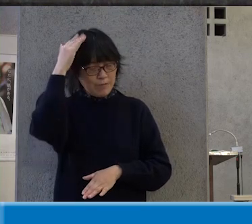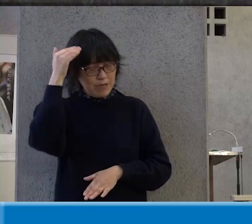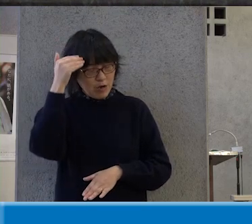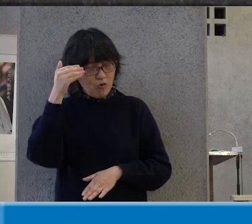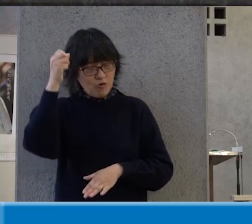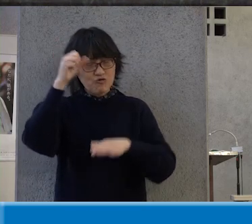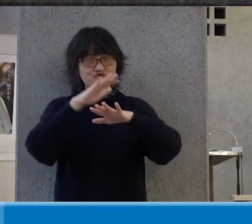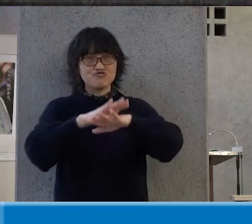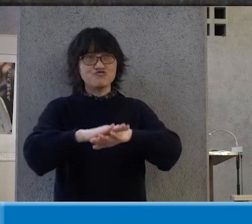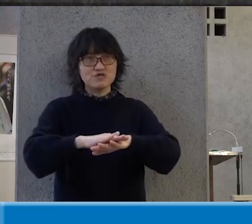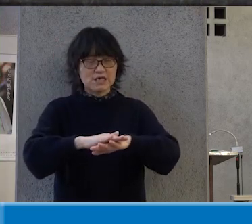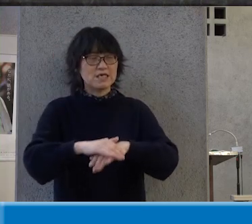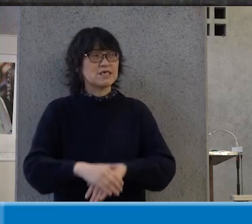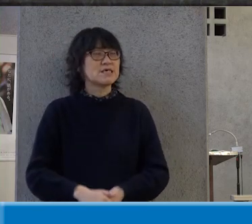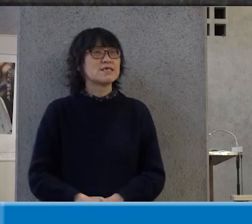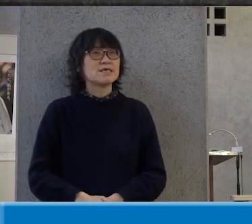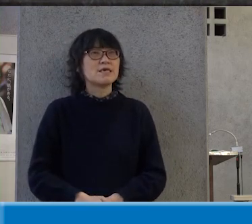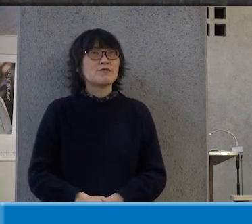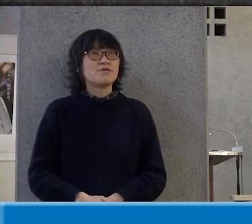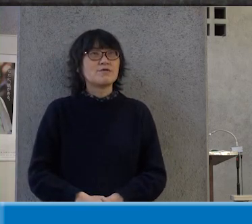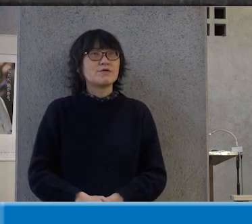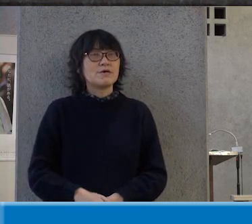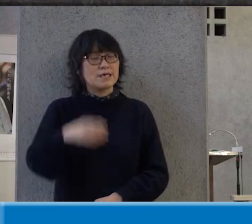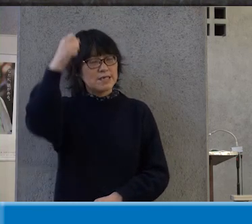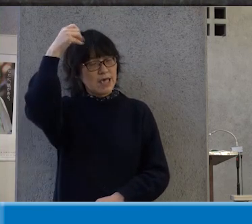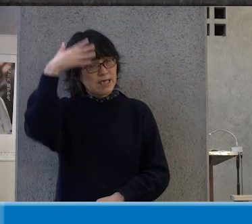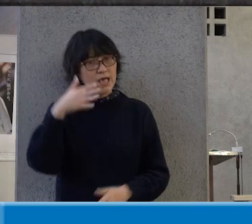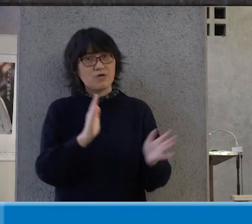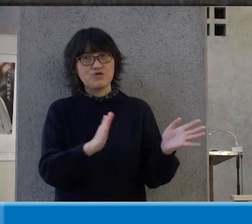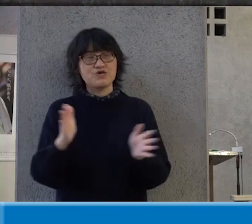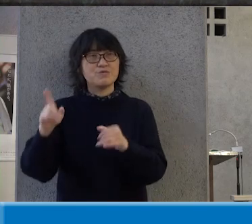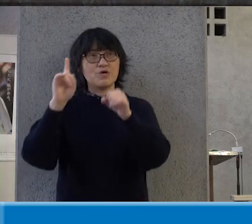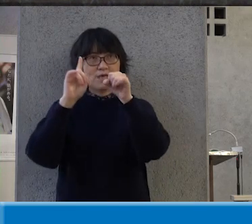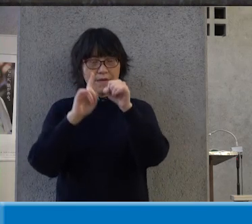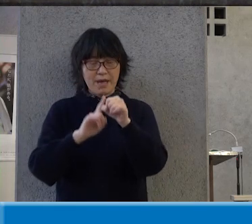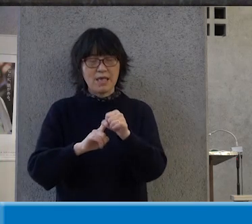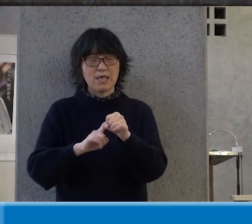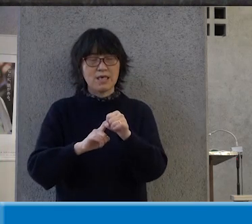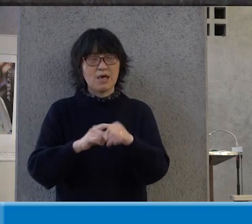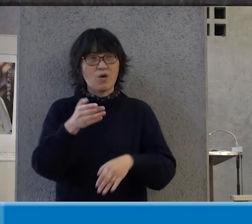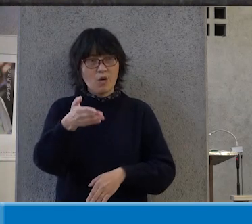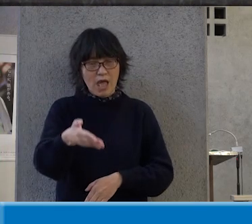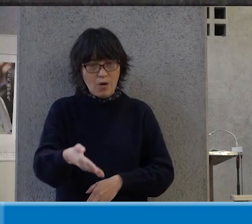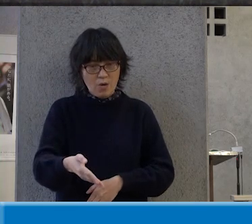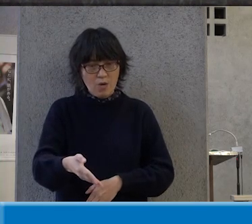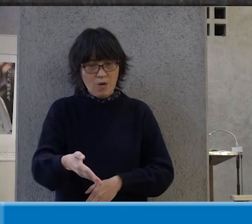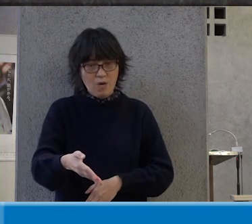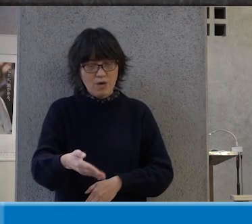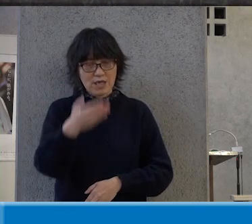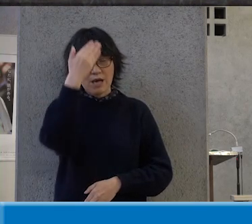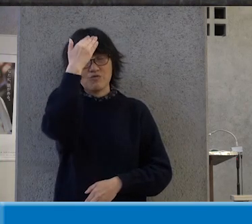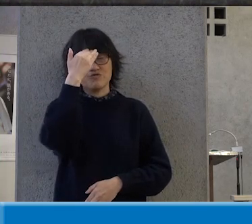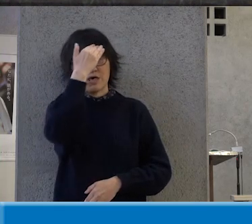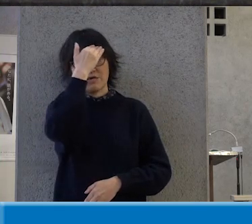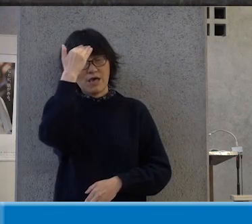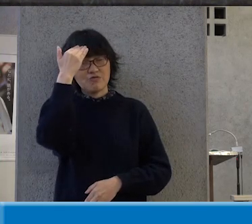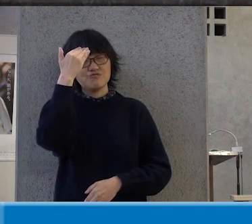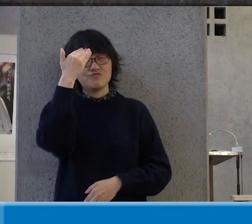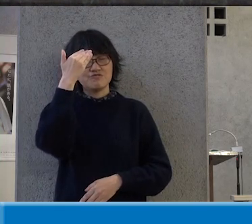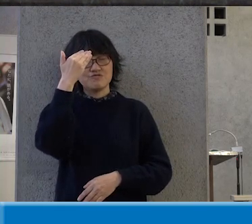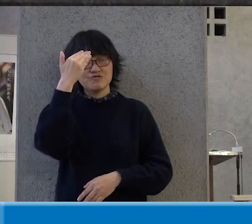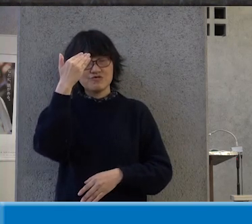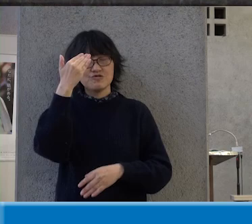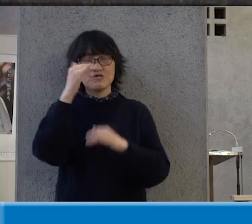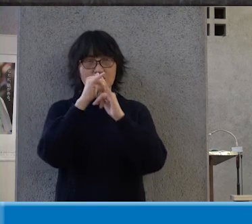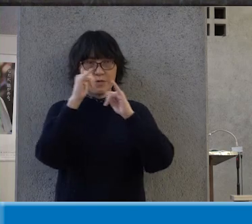し、洗礼の準備のため、これを額に受ける人々に